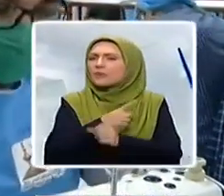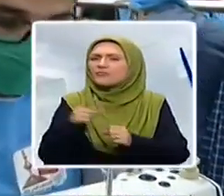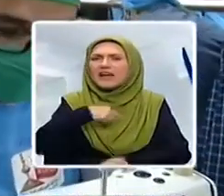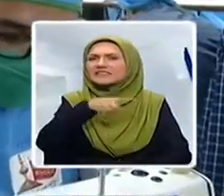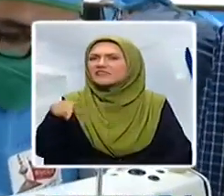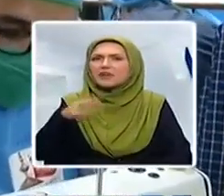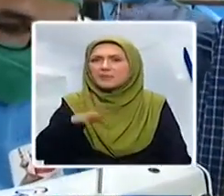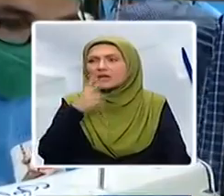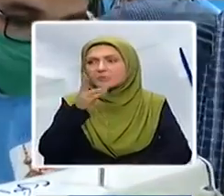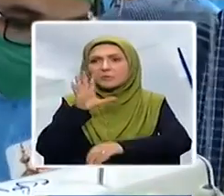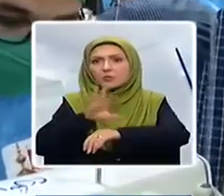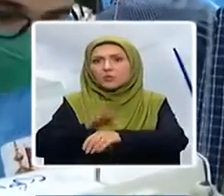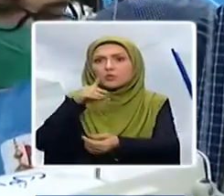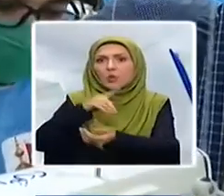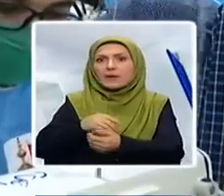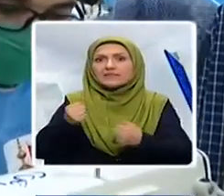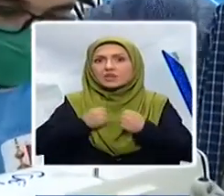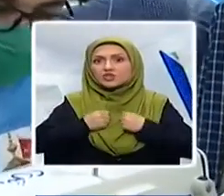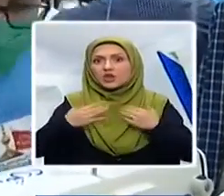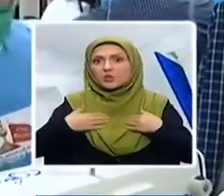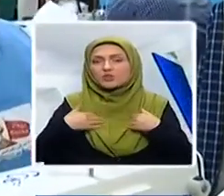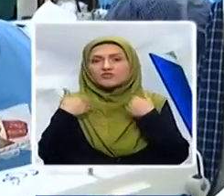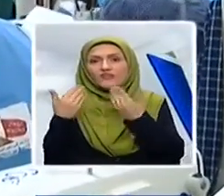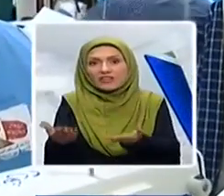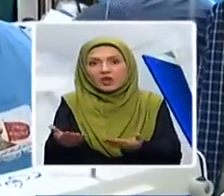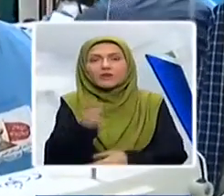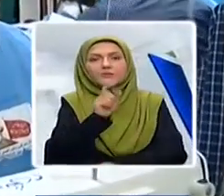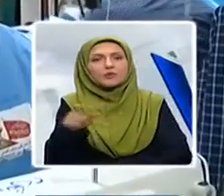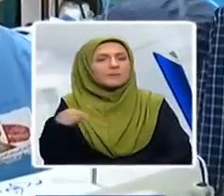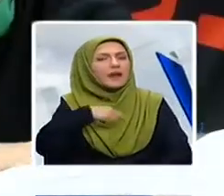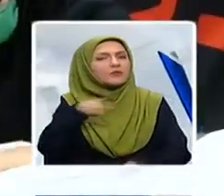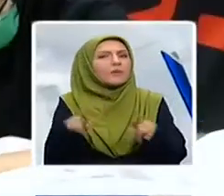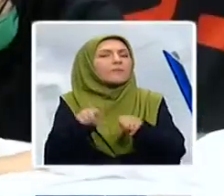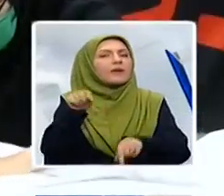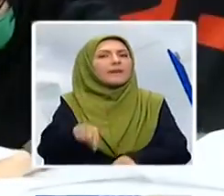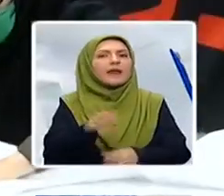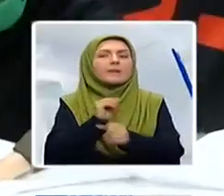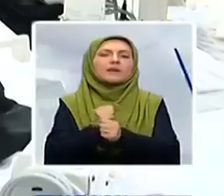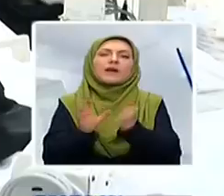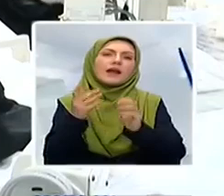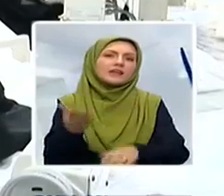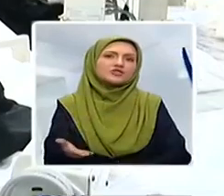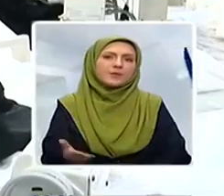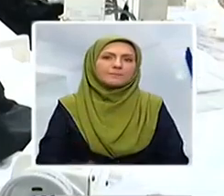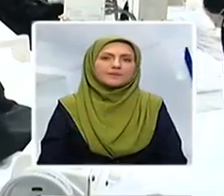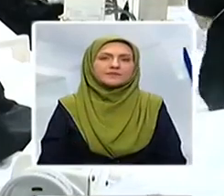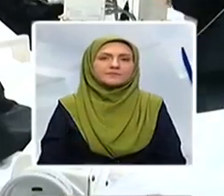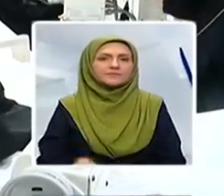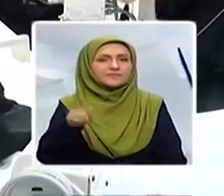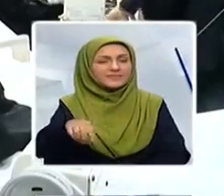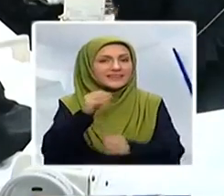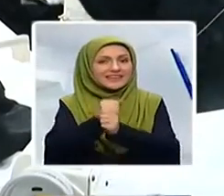پرستارا اینجوری از جونشون دارن میگذرن واسه مردم، ما هم همین کارو داریم انجام میدیم. کار مؤمنانه این